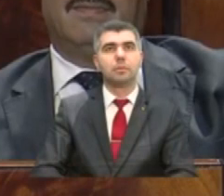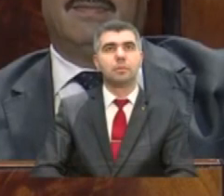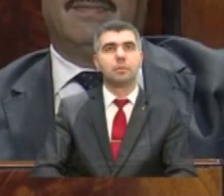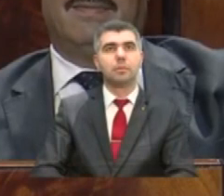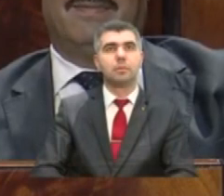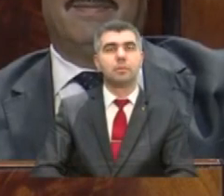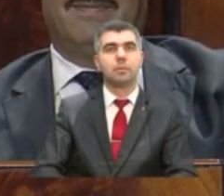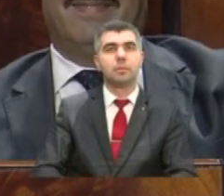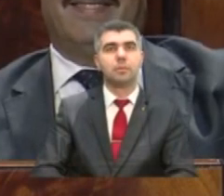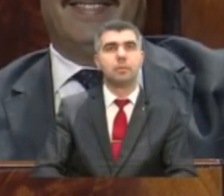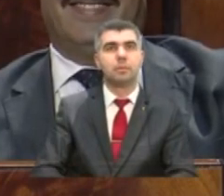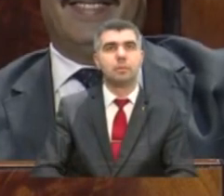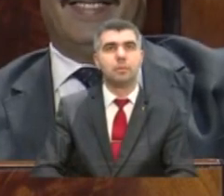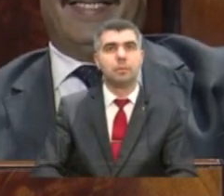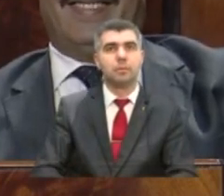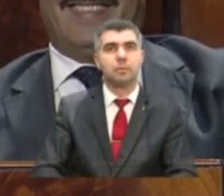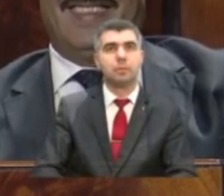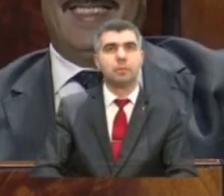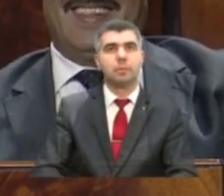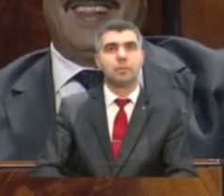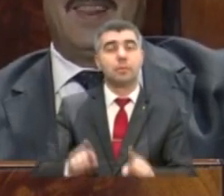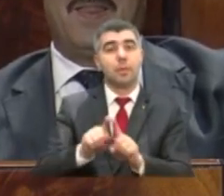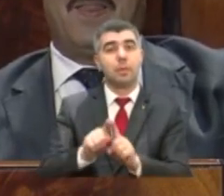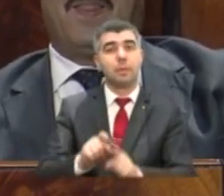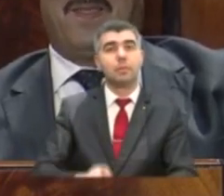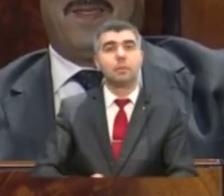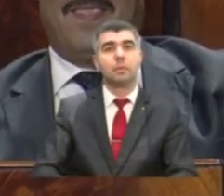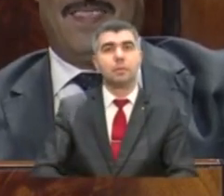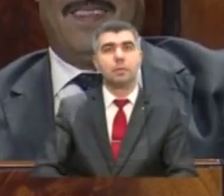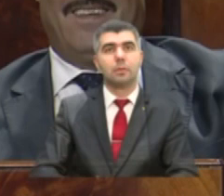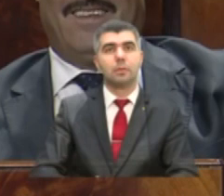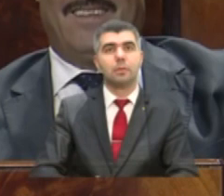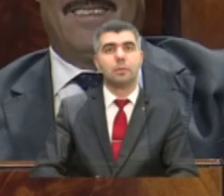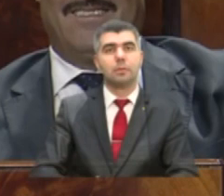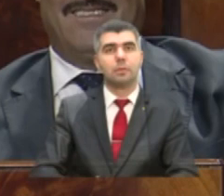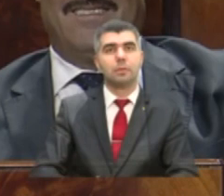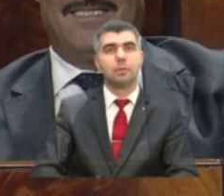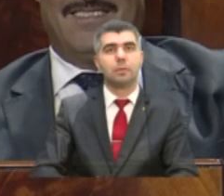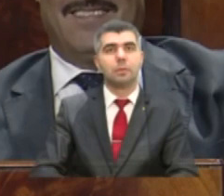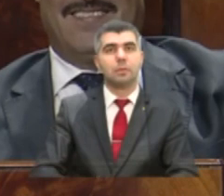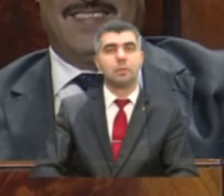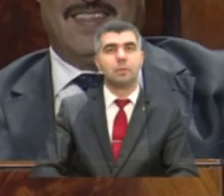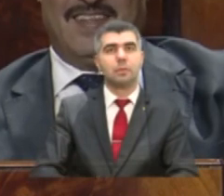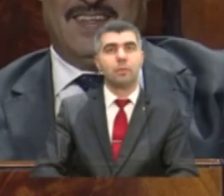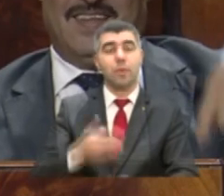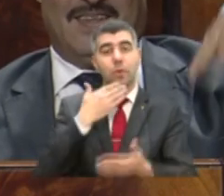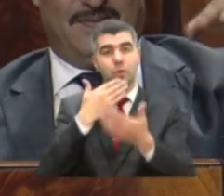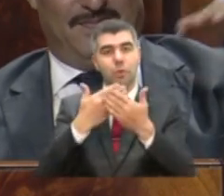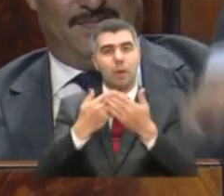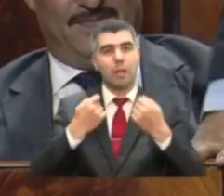الله يودي. صلحنا تلقائيا بإعطائك الكلمة. لا صلحني كتابات العفو. شكرا سيد